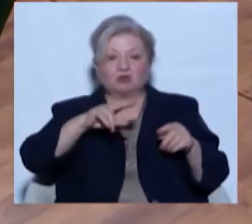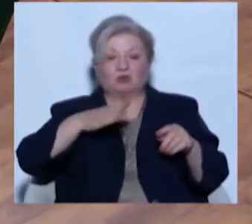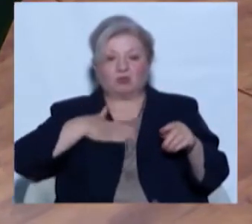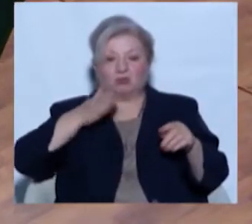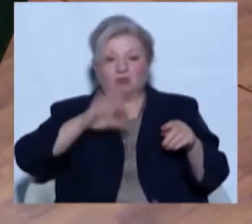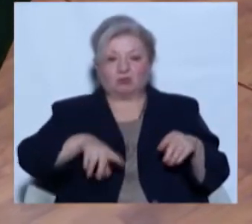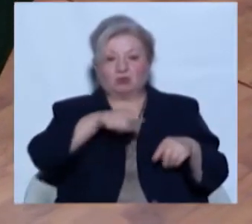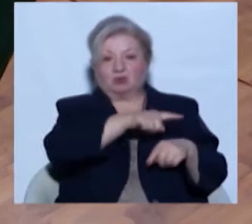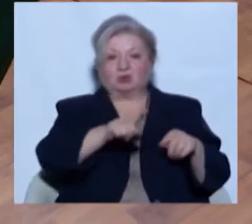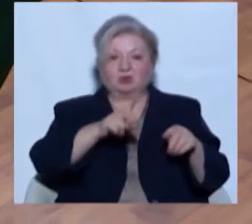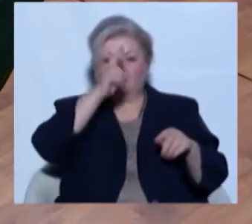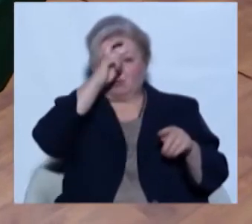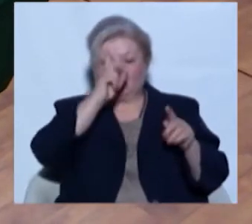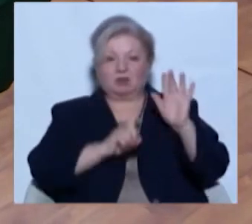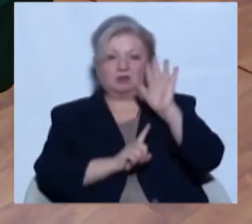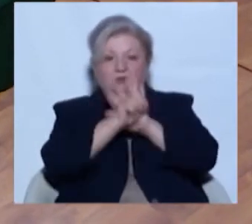დაიწყო